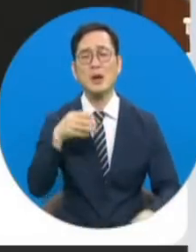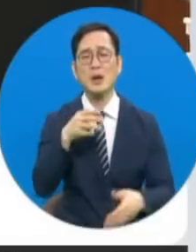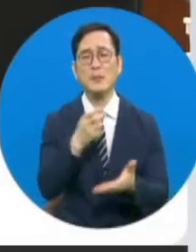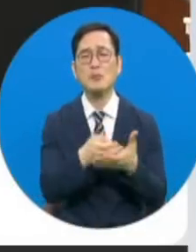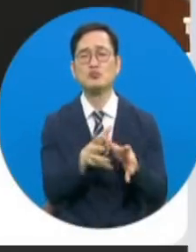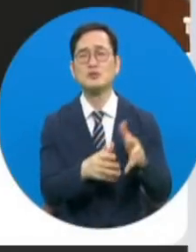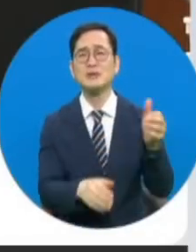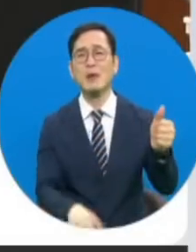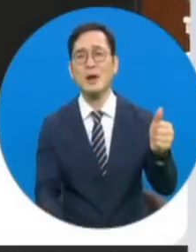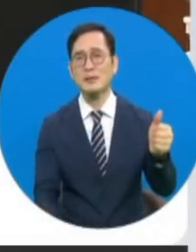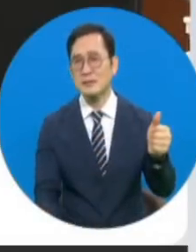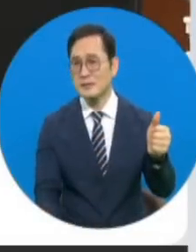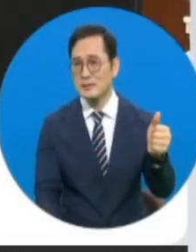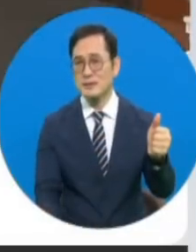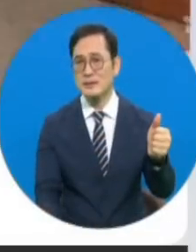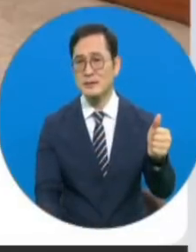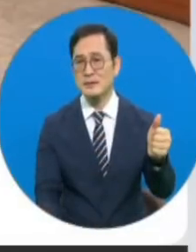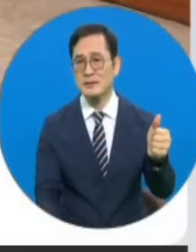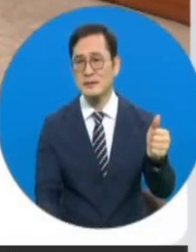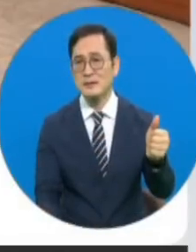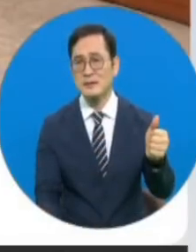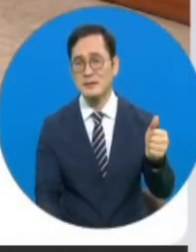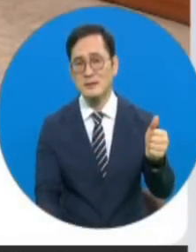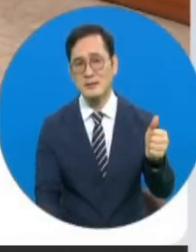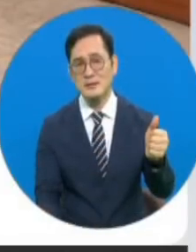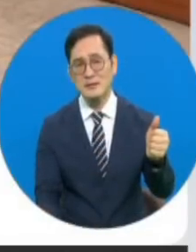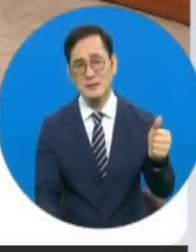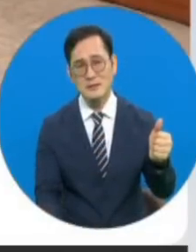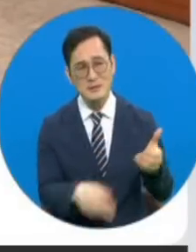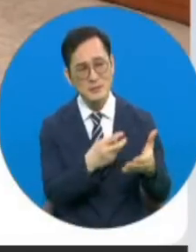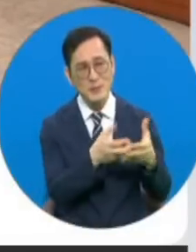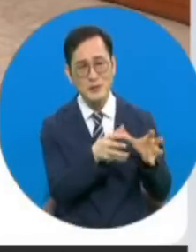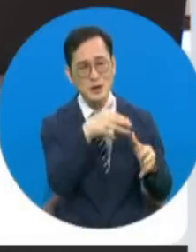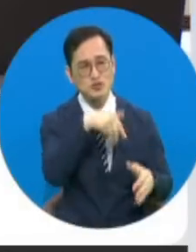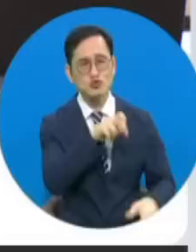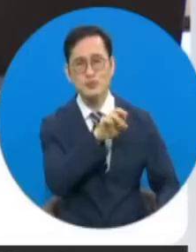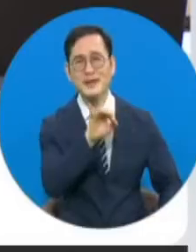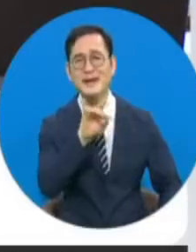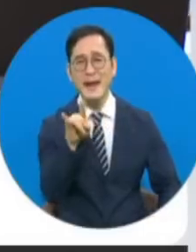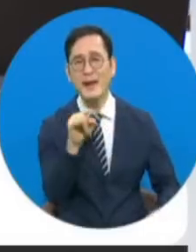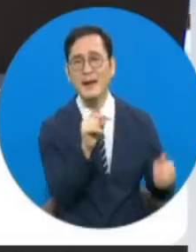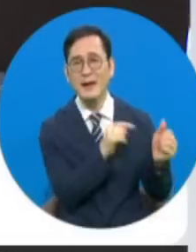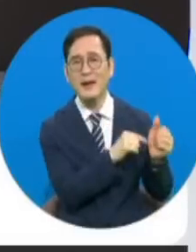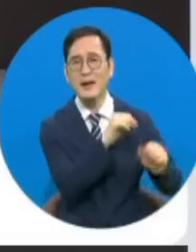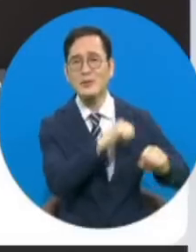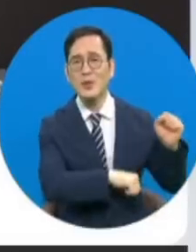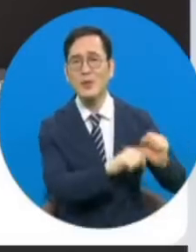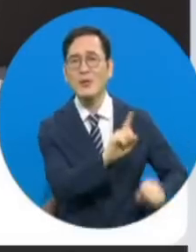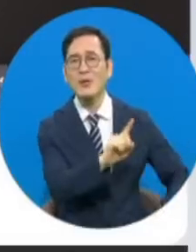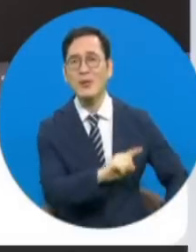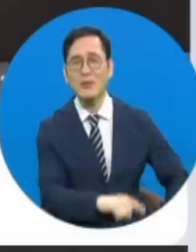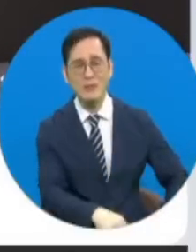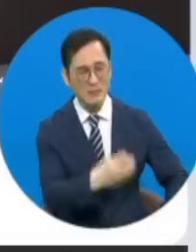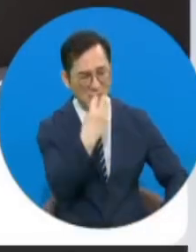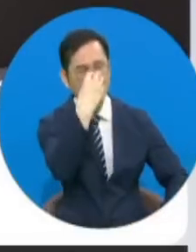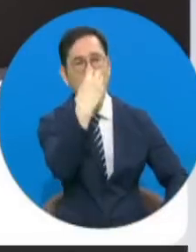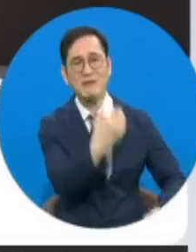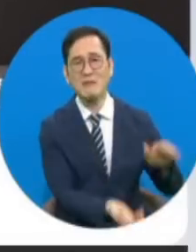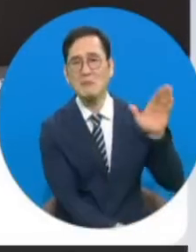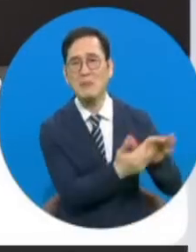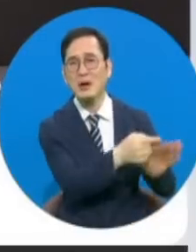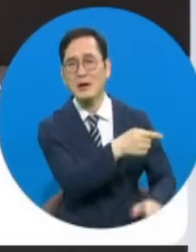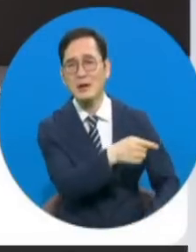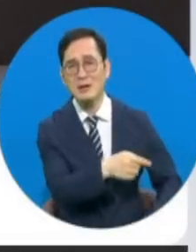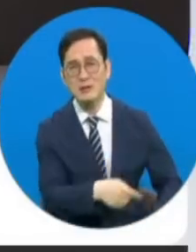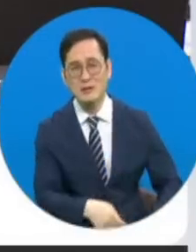전 장관의 기시감이 든다라고 그런 내용들을 국민의 힘과 또 국민들이 똑똑히 기억하고 있는만큼 어떤 방식으로 예의있게 답변하는